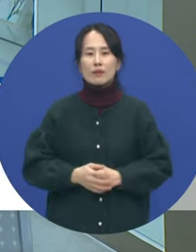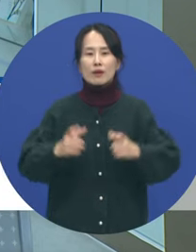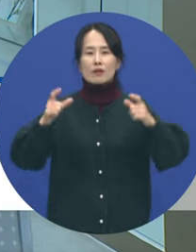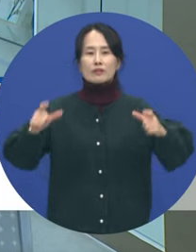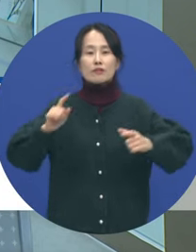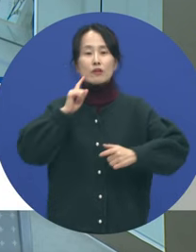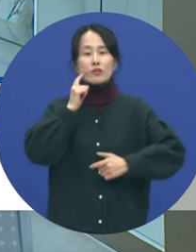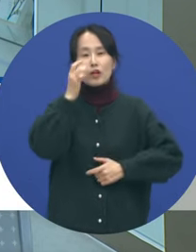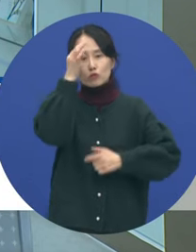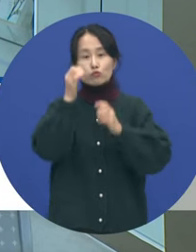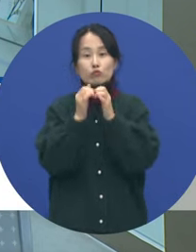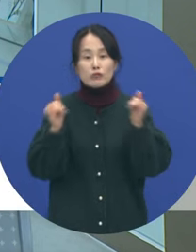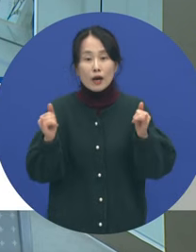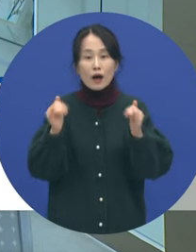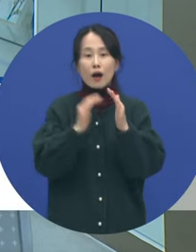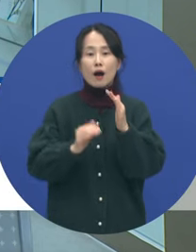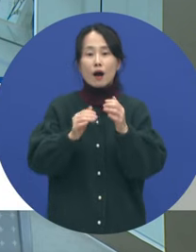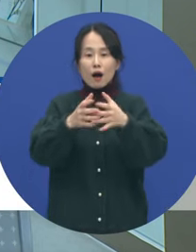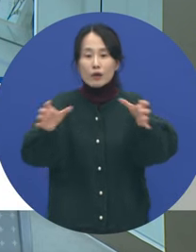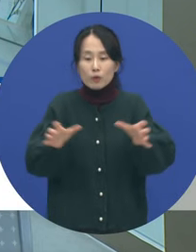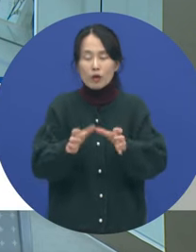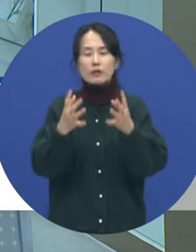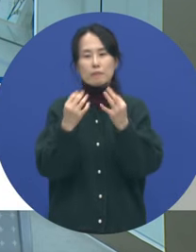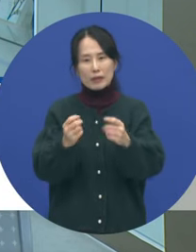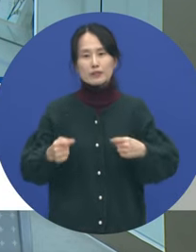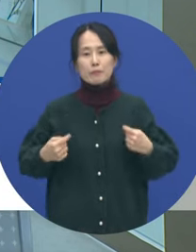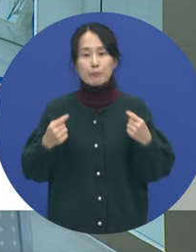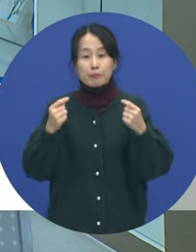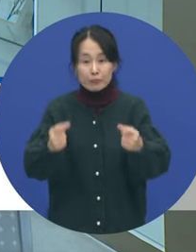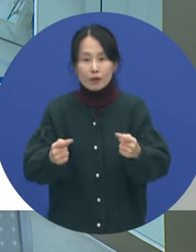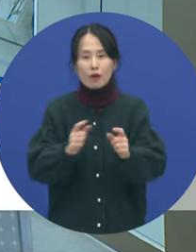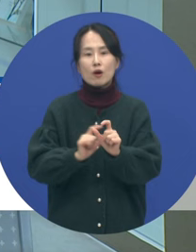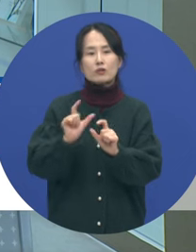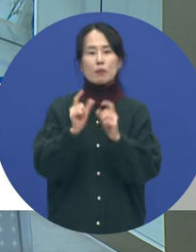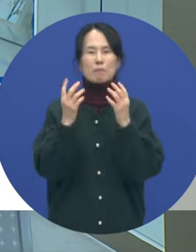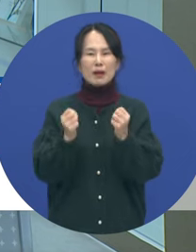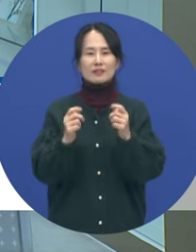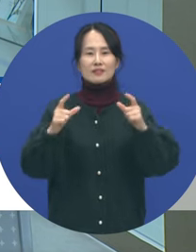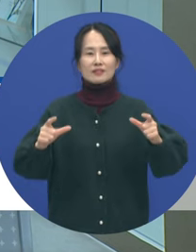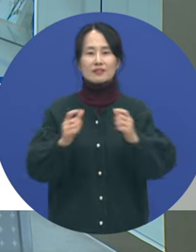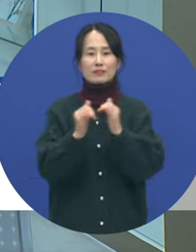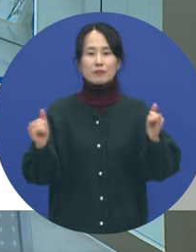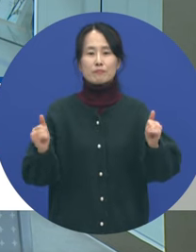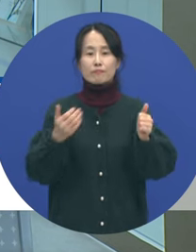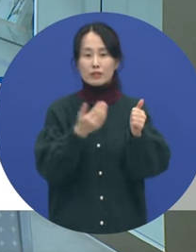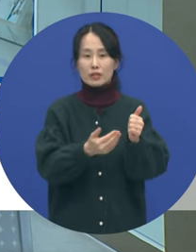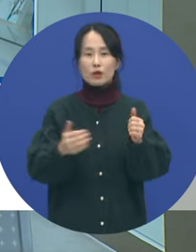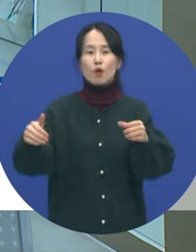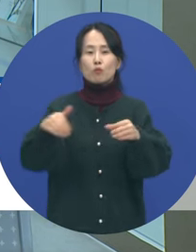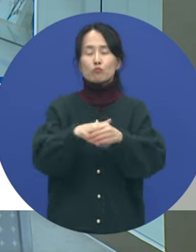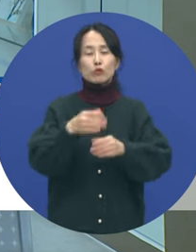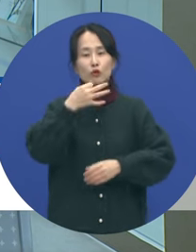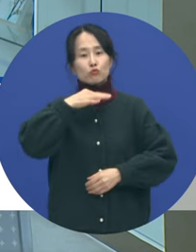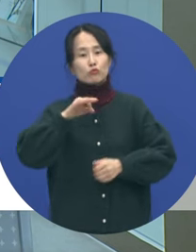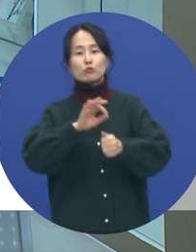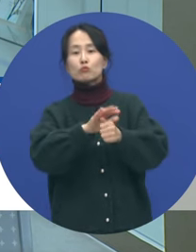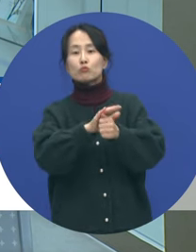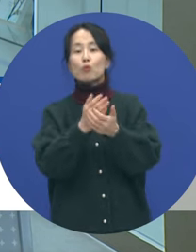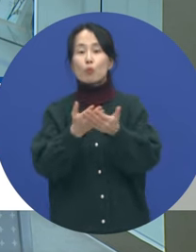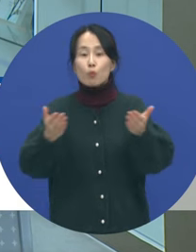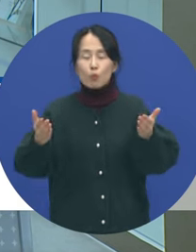예술을 하시는 분이 공공기관에서 많이 참여를 하셔서 좀 더 많은 지역 주민에게 문화의 혜택을